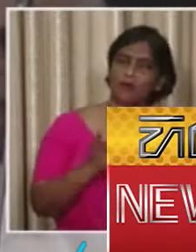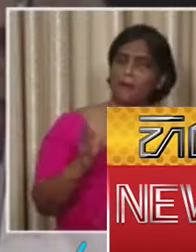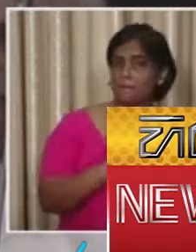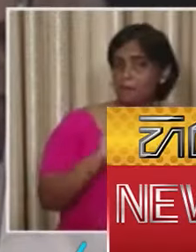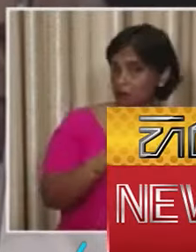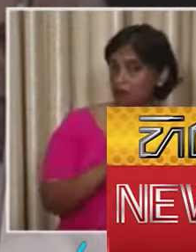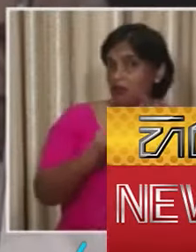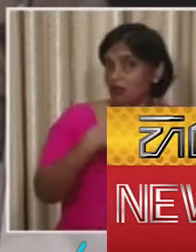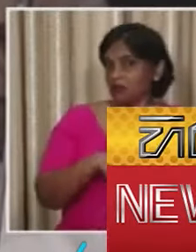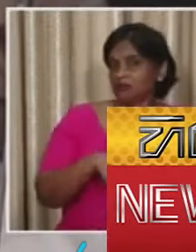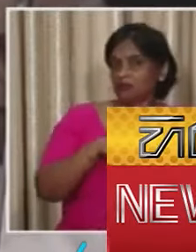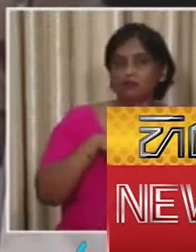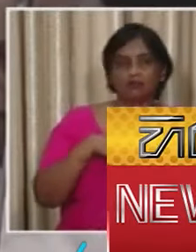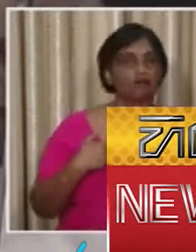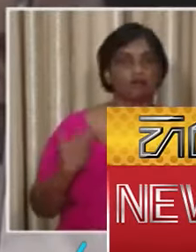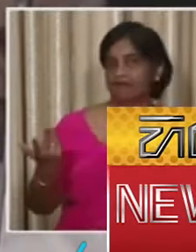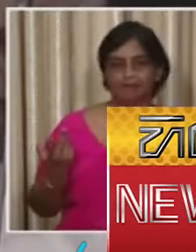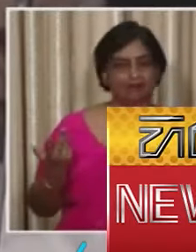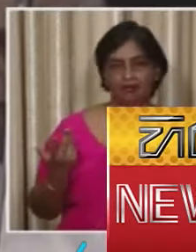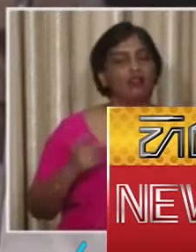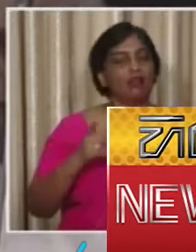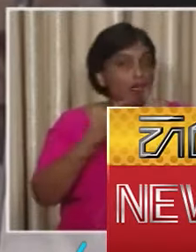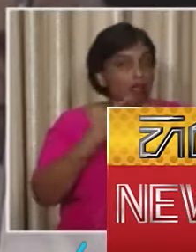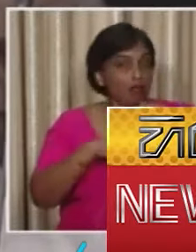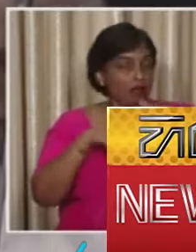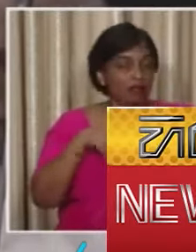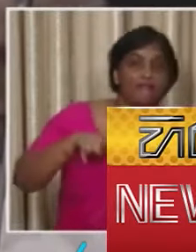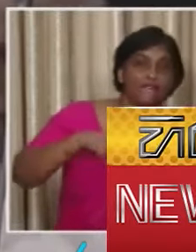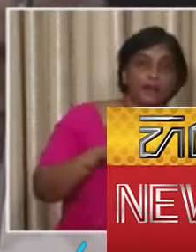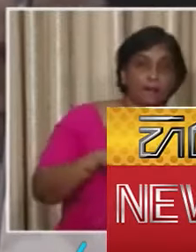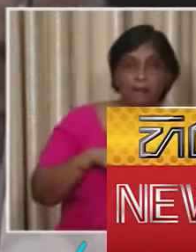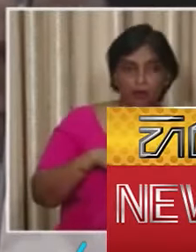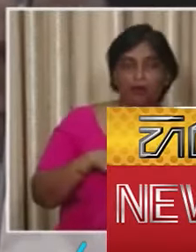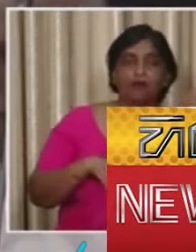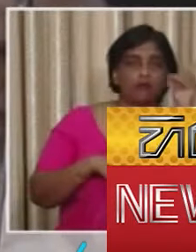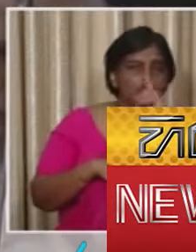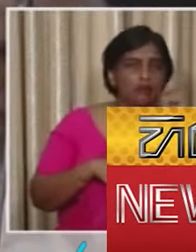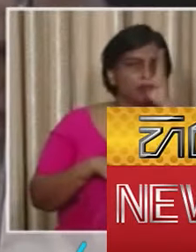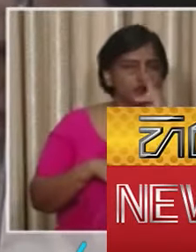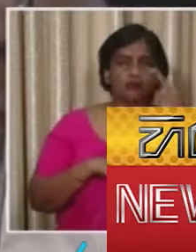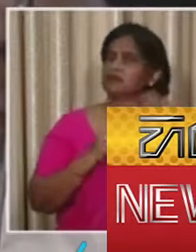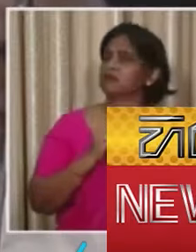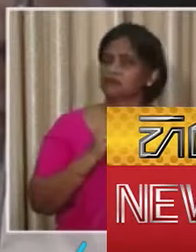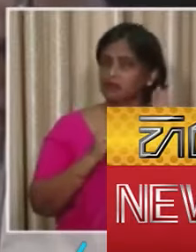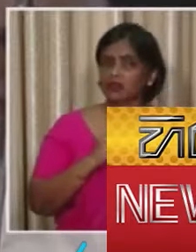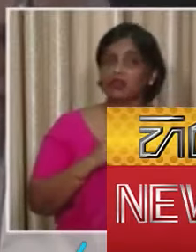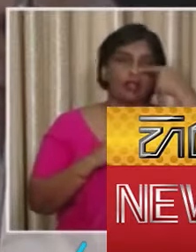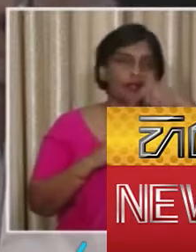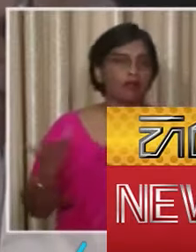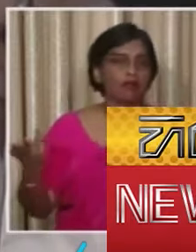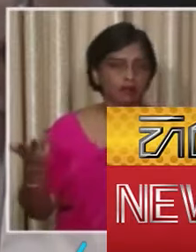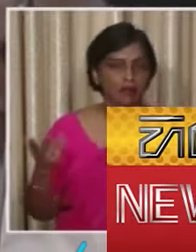ආවත් ආපසු හැරීමක් අපට නැහැ. ආපසු හැරී වෙන පාරක ගියොත් මාසයක් දෙකක් යන්න කලින් ඉන්ධන